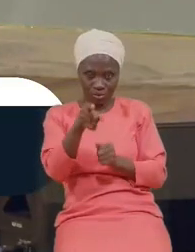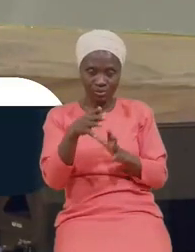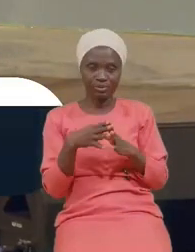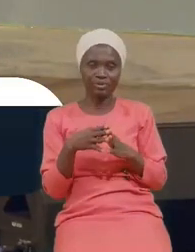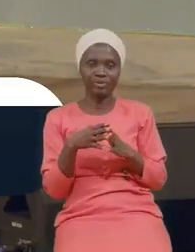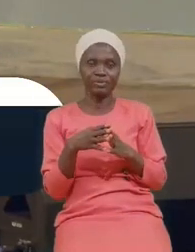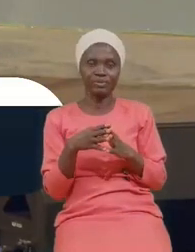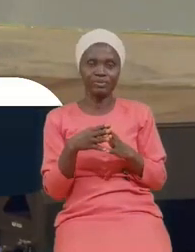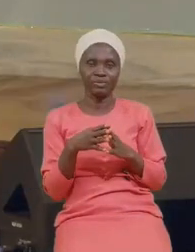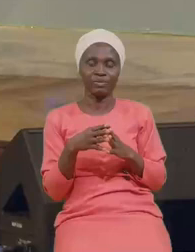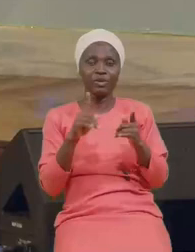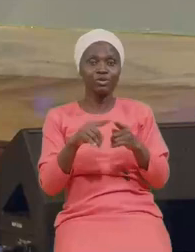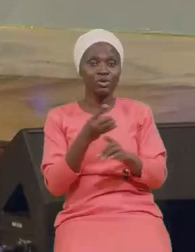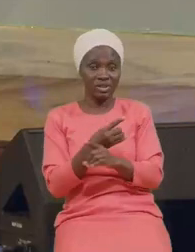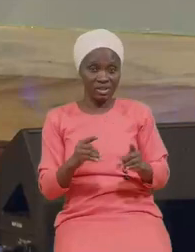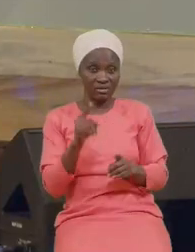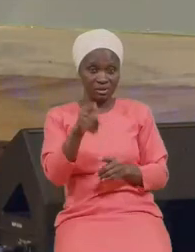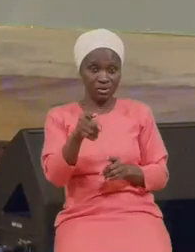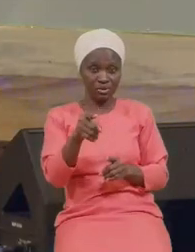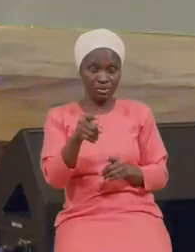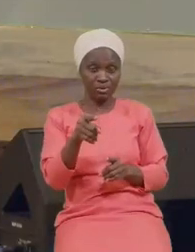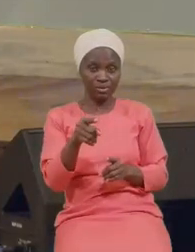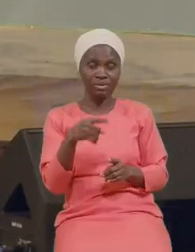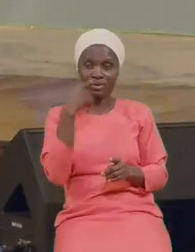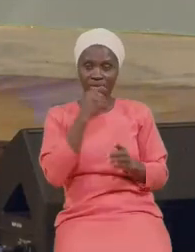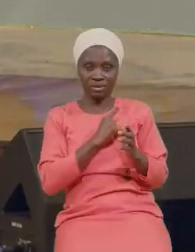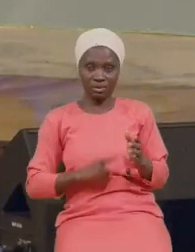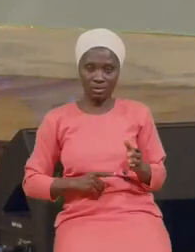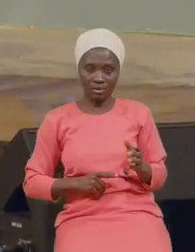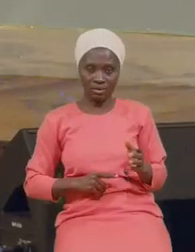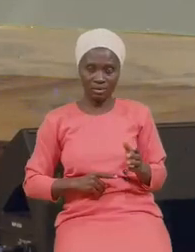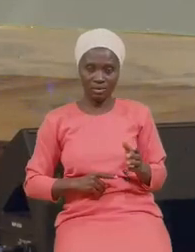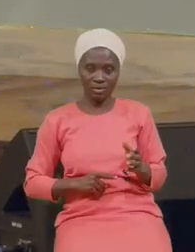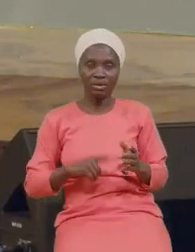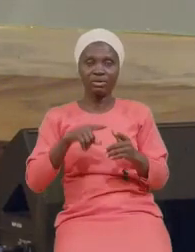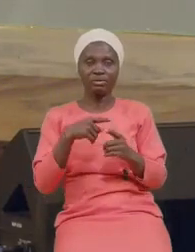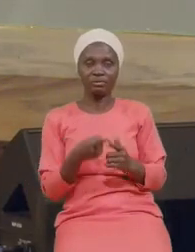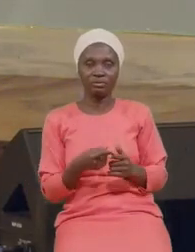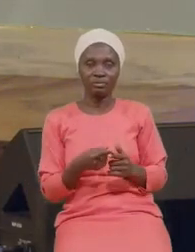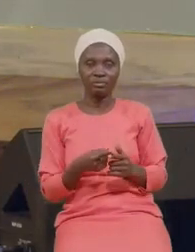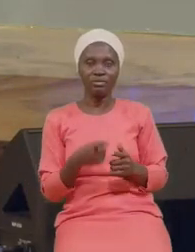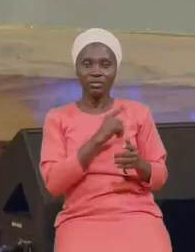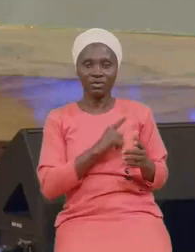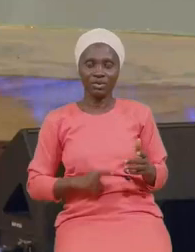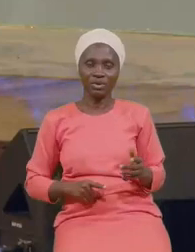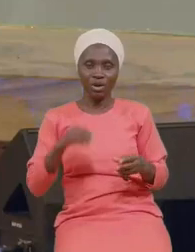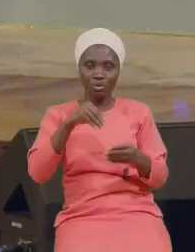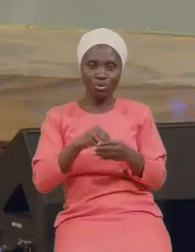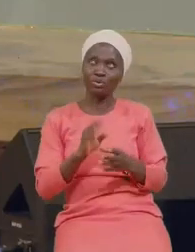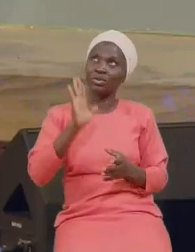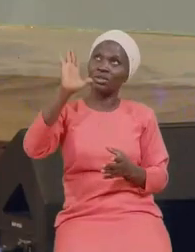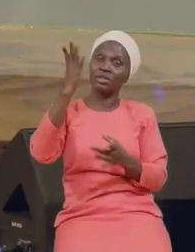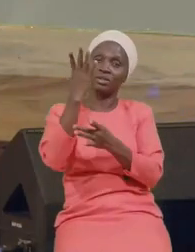pour te délivrer dit l'Éternel puis l'Éternel est indispensable